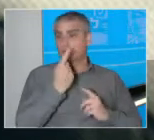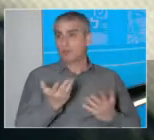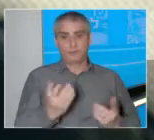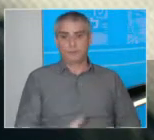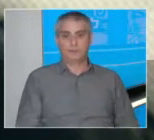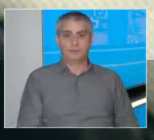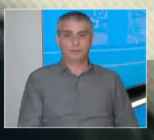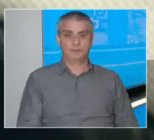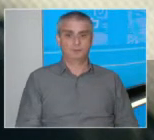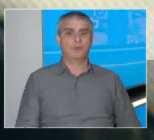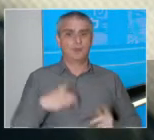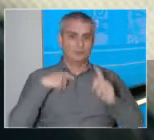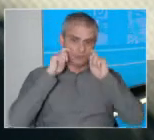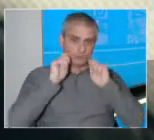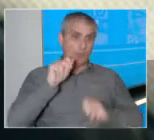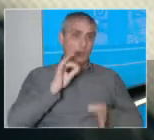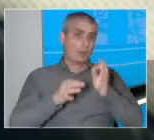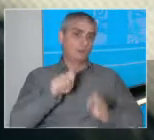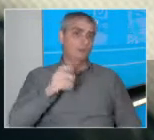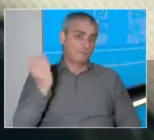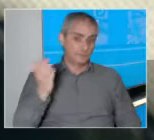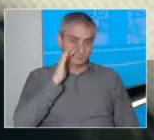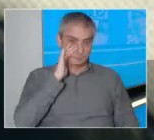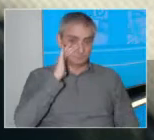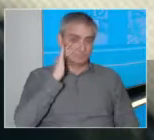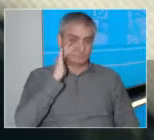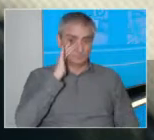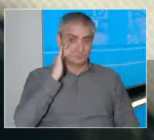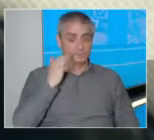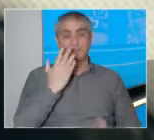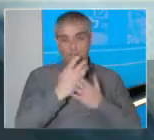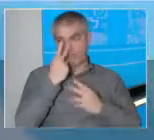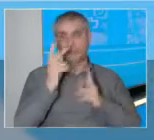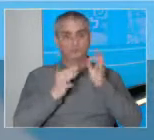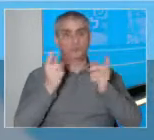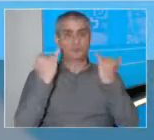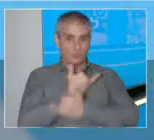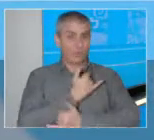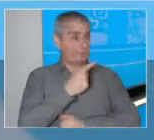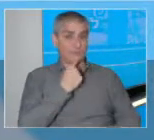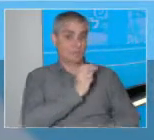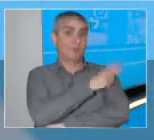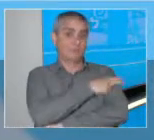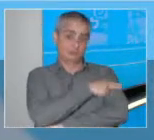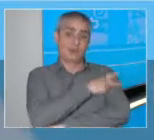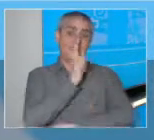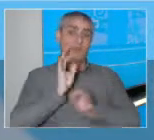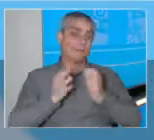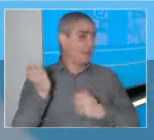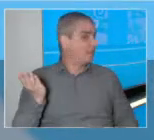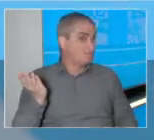אני סומך על השופטים, ראיתי שופטים טועים, אבל עדיין... אתה גם סמכת על המשטרה ועל